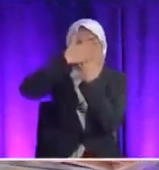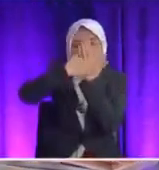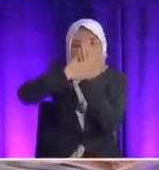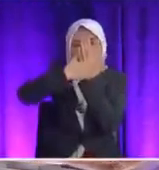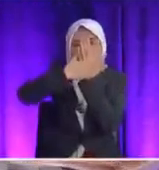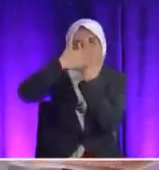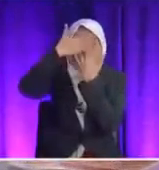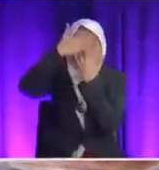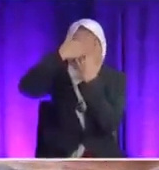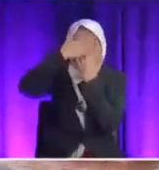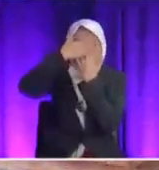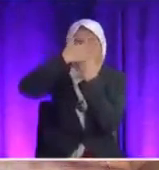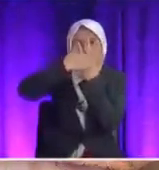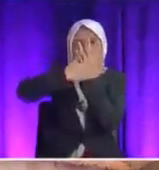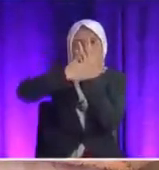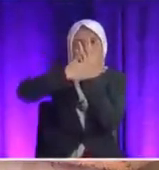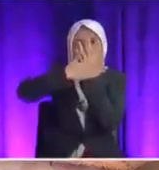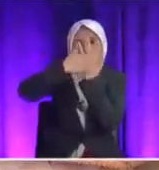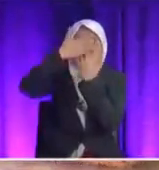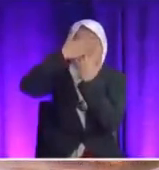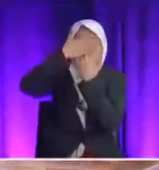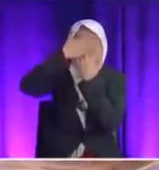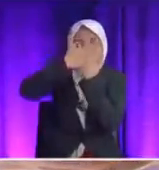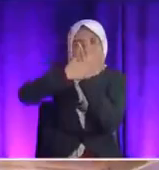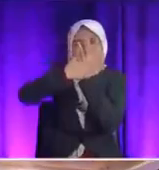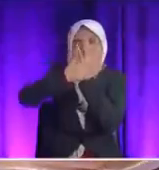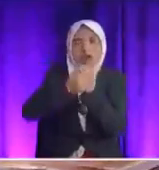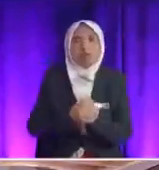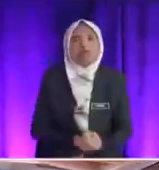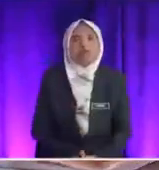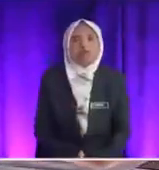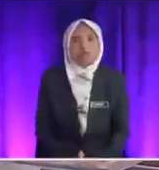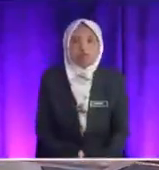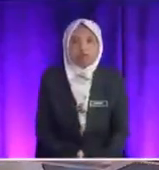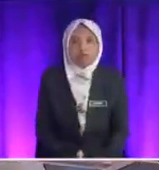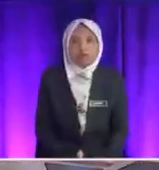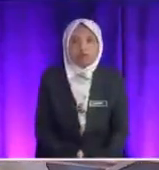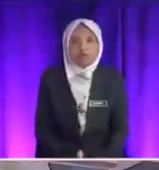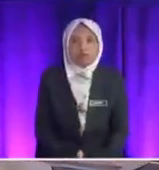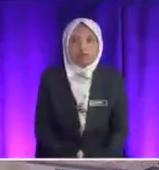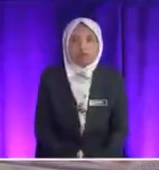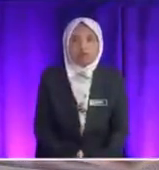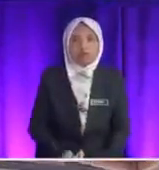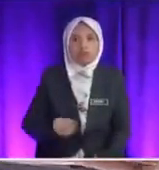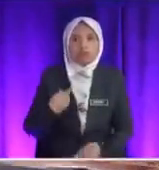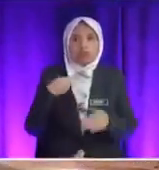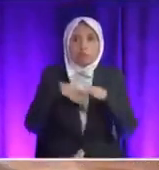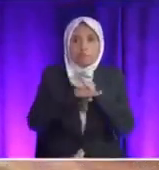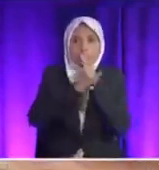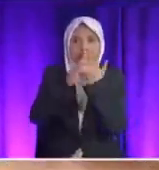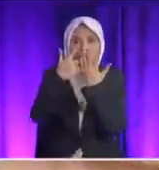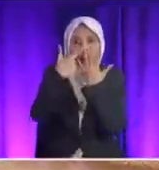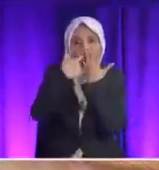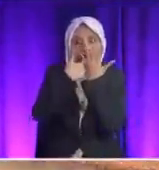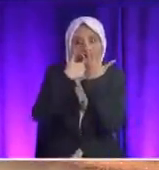hah hah baik yuk Hai Hai ya ini kita masukkan jaring